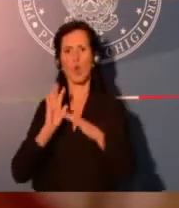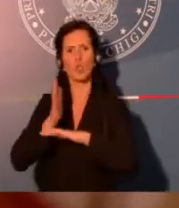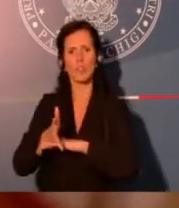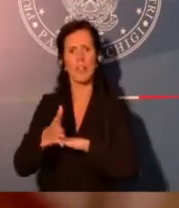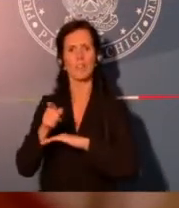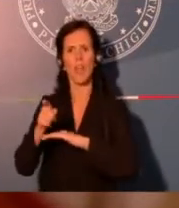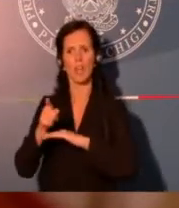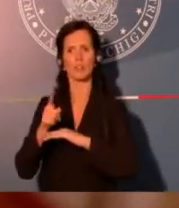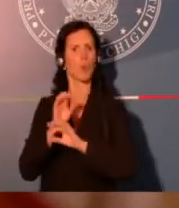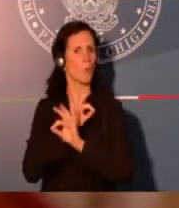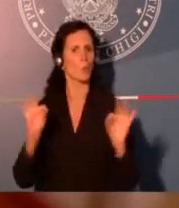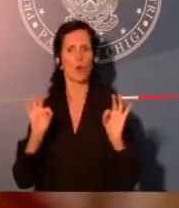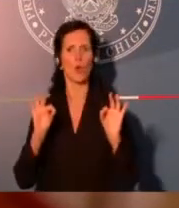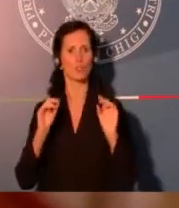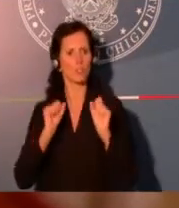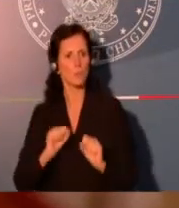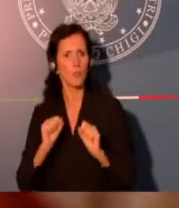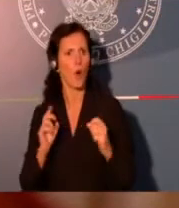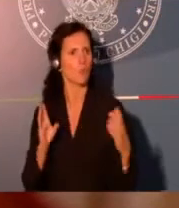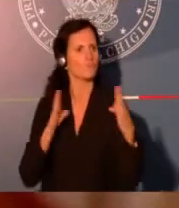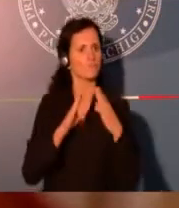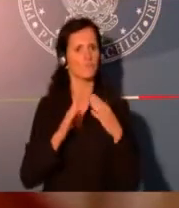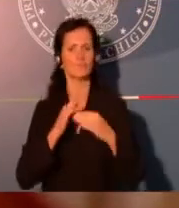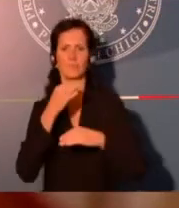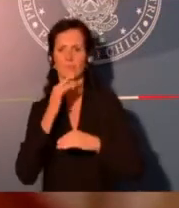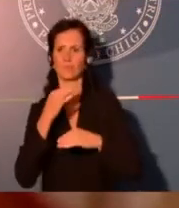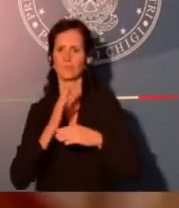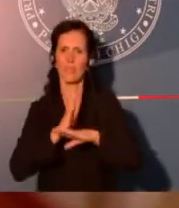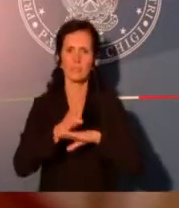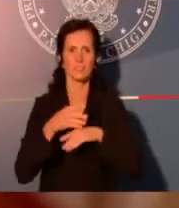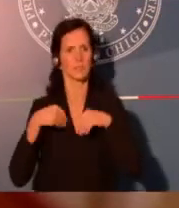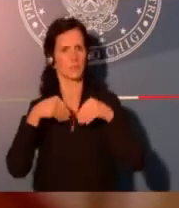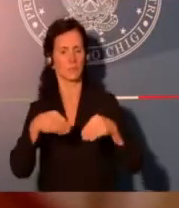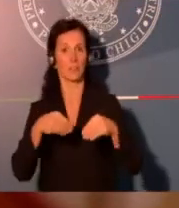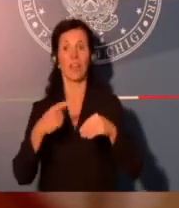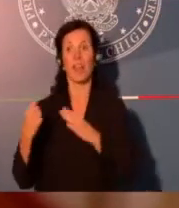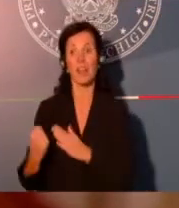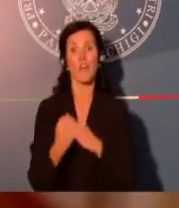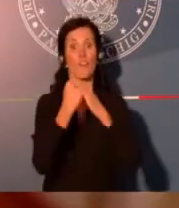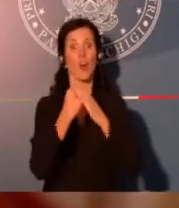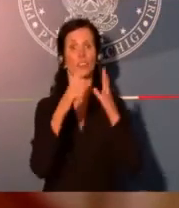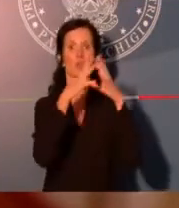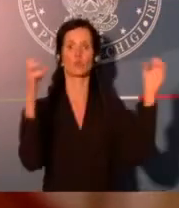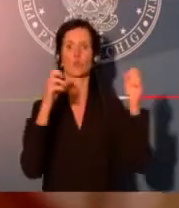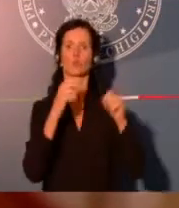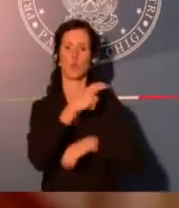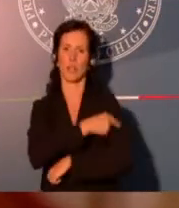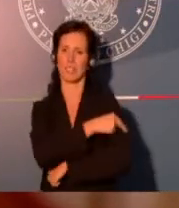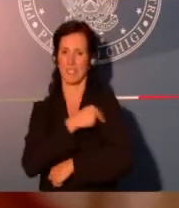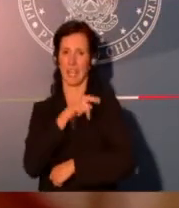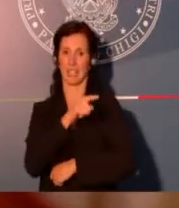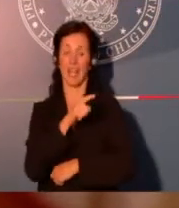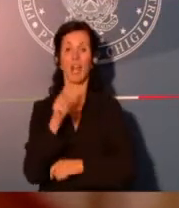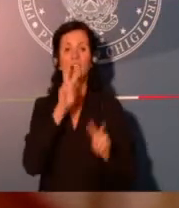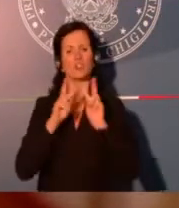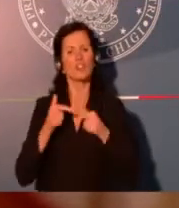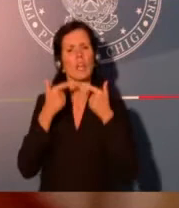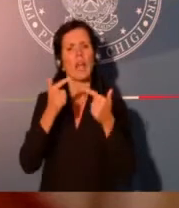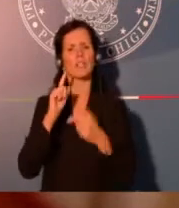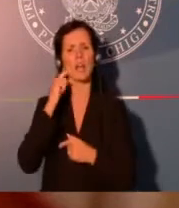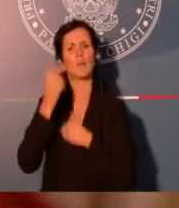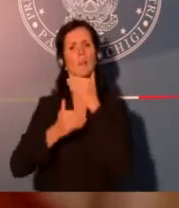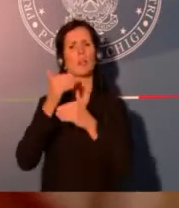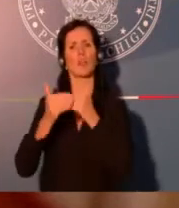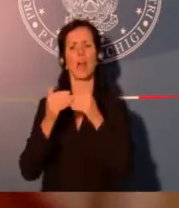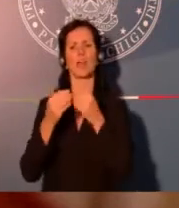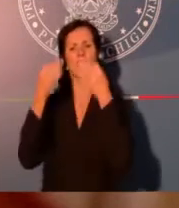intervento, proprio per continuare a rafforzare le nostre strutture sanitarie e a migliorare le condizioni di sicurezza nelle